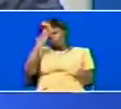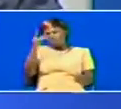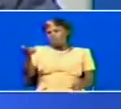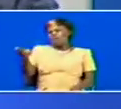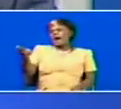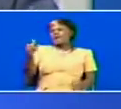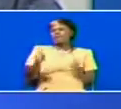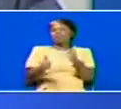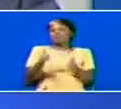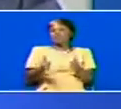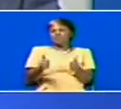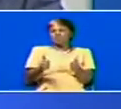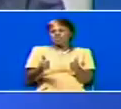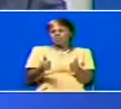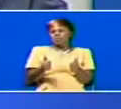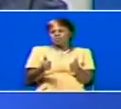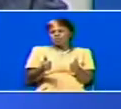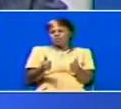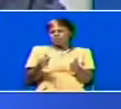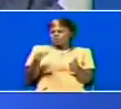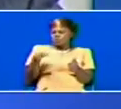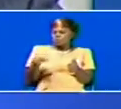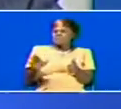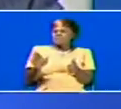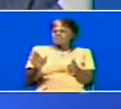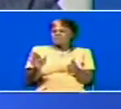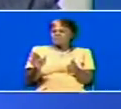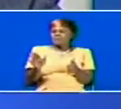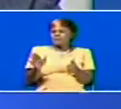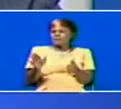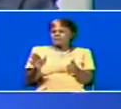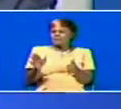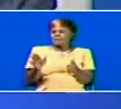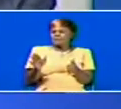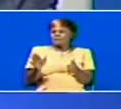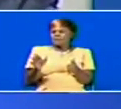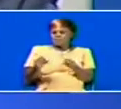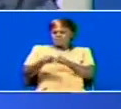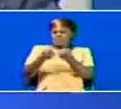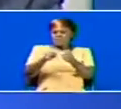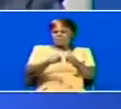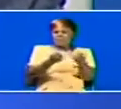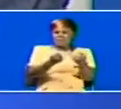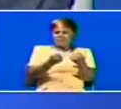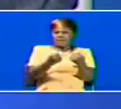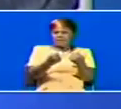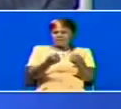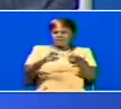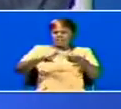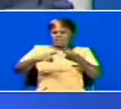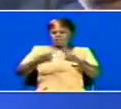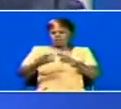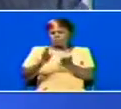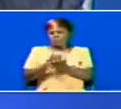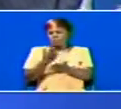gani iliyotoa. Kwa hivyo utakuwa una labda kuvunjilia mbali ule uhusiano kati